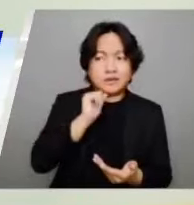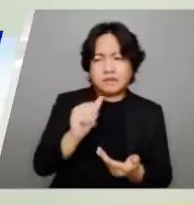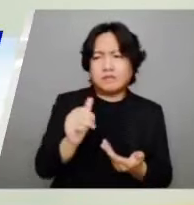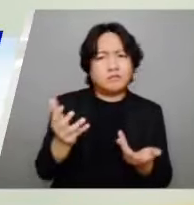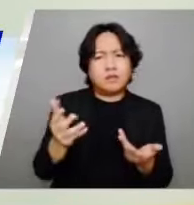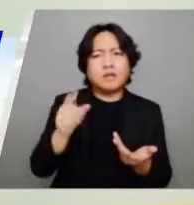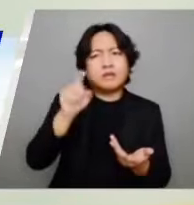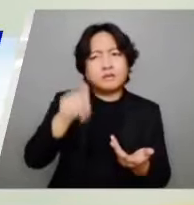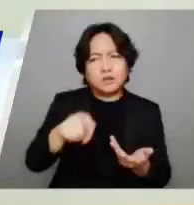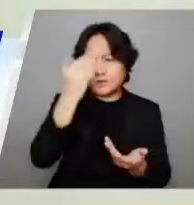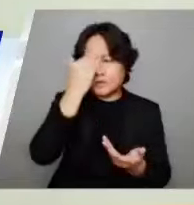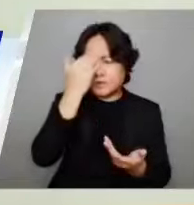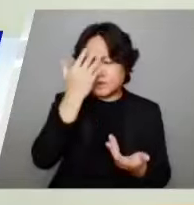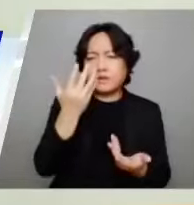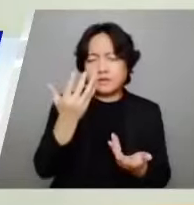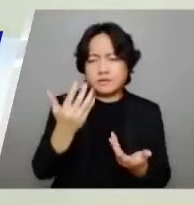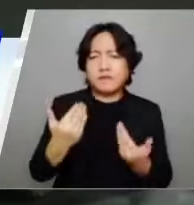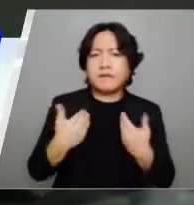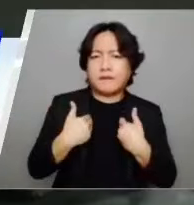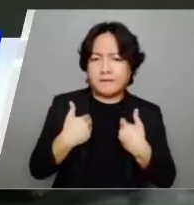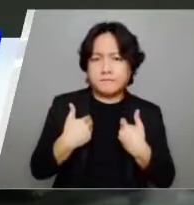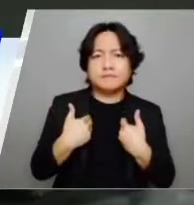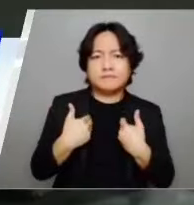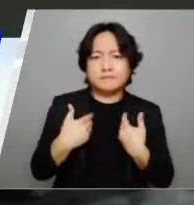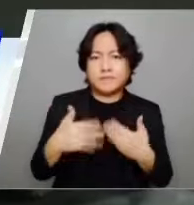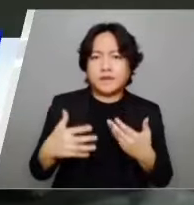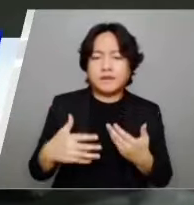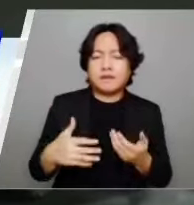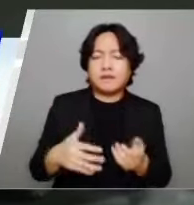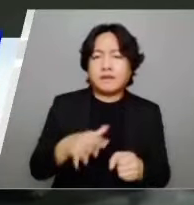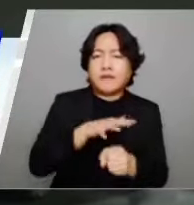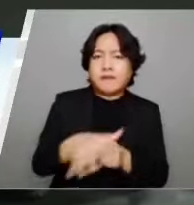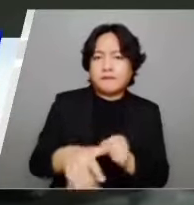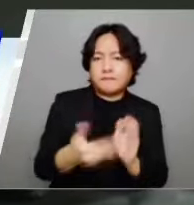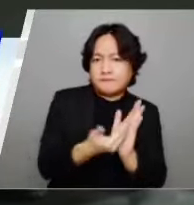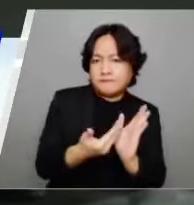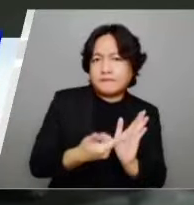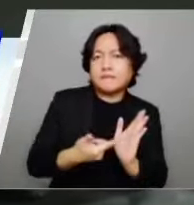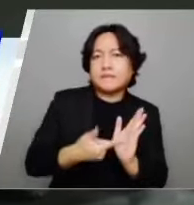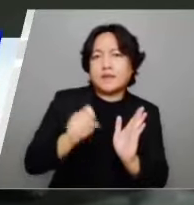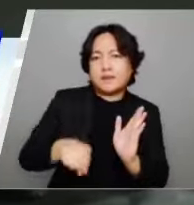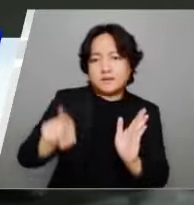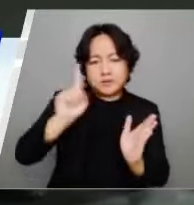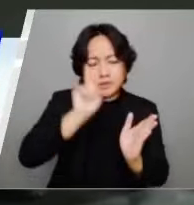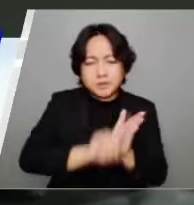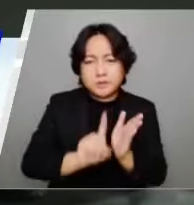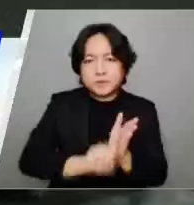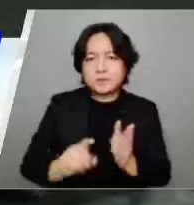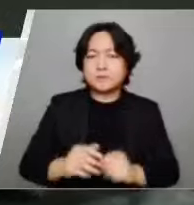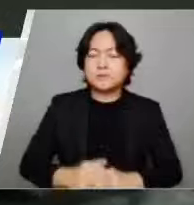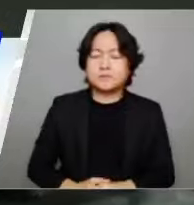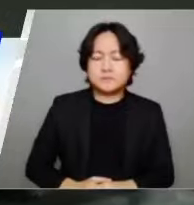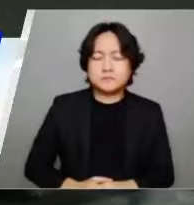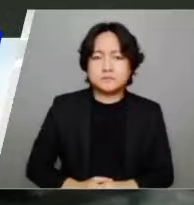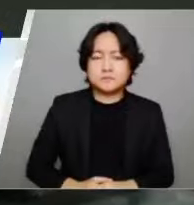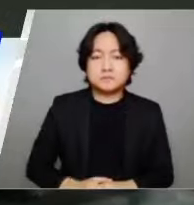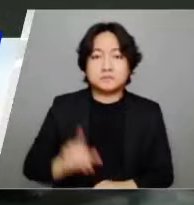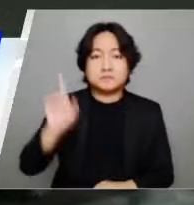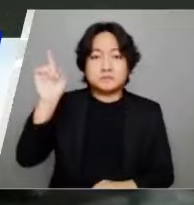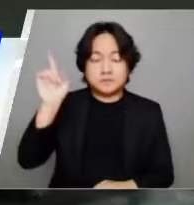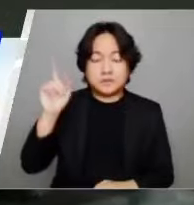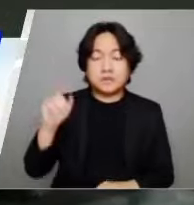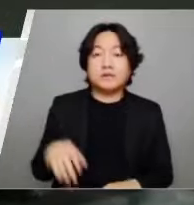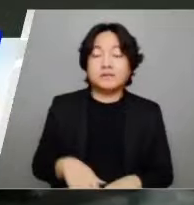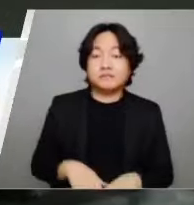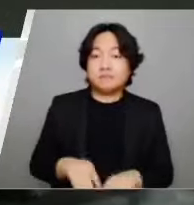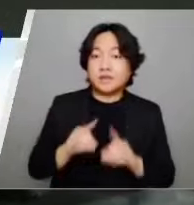na meron ng ganyang impormasyon. Plano ng Office of Civil Defense na paigtingin ang ugnay ng mga lokal na pamahalaan at ng mga miyembro ng lokal